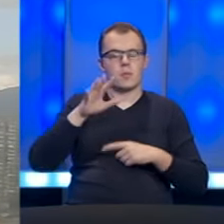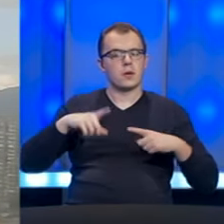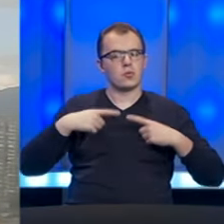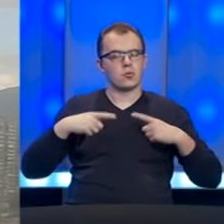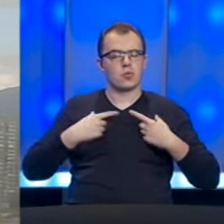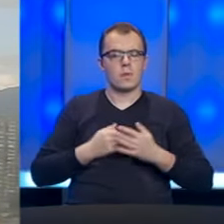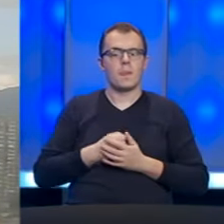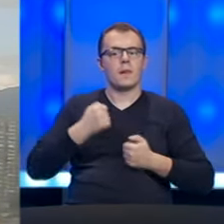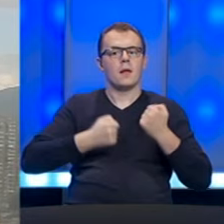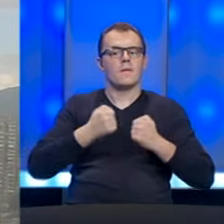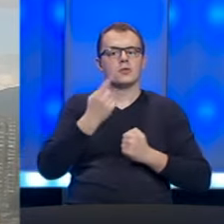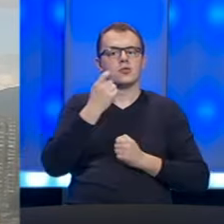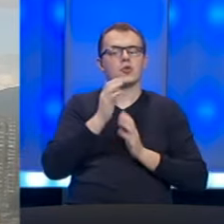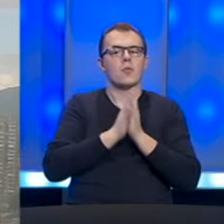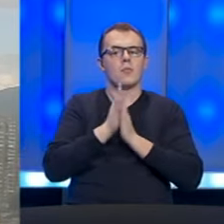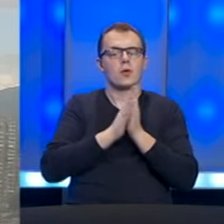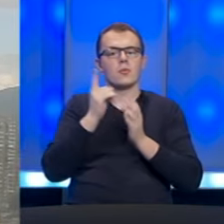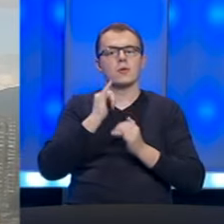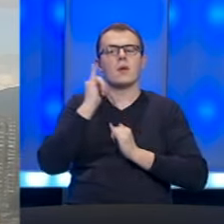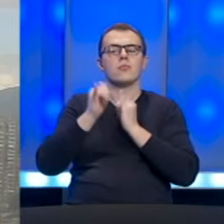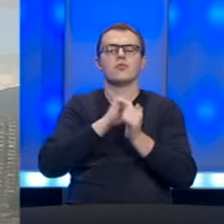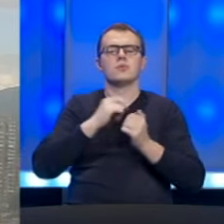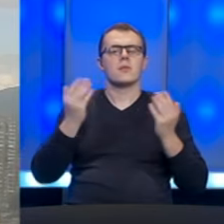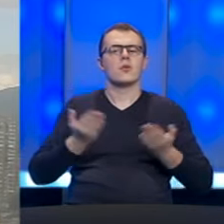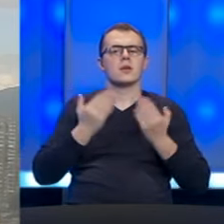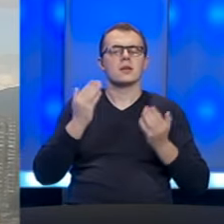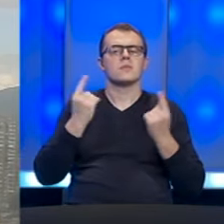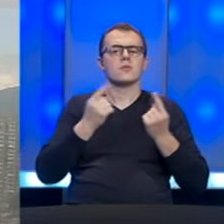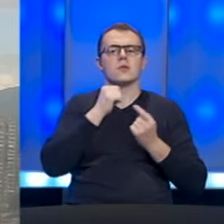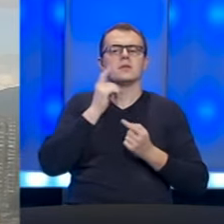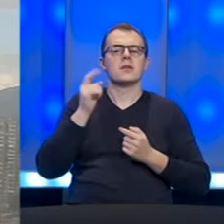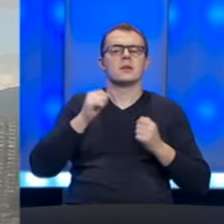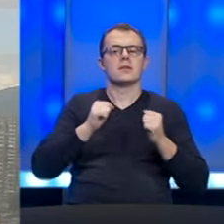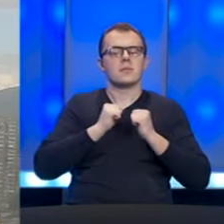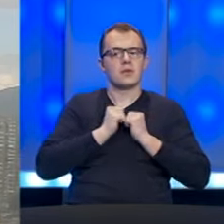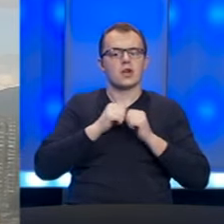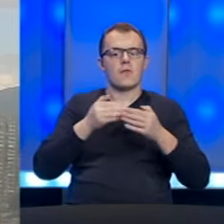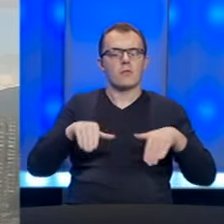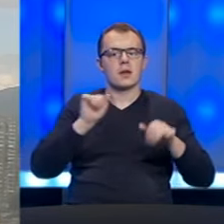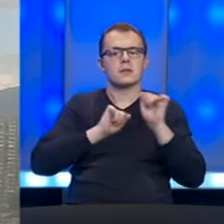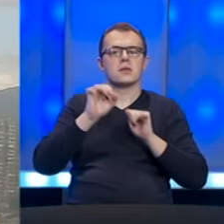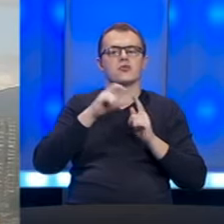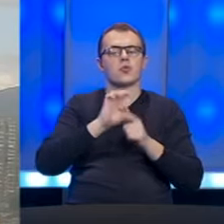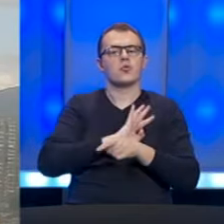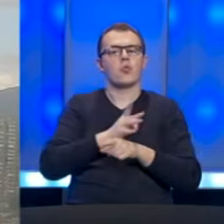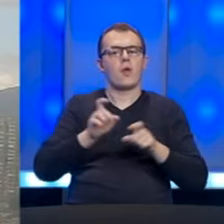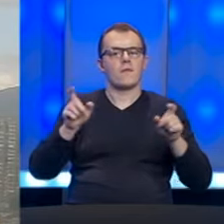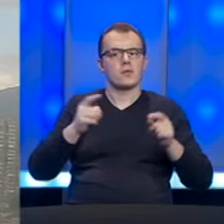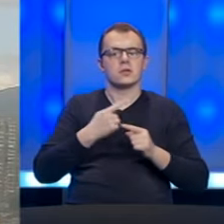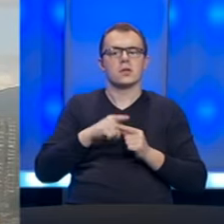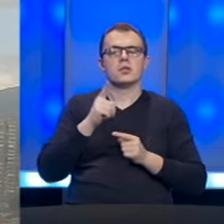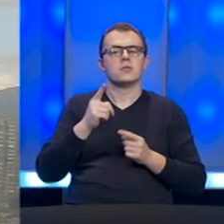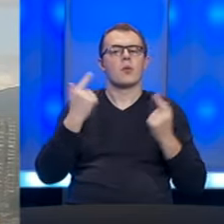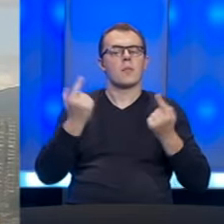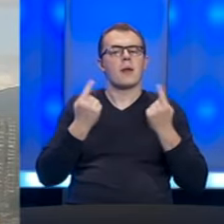ujutro. Vozače još jednom molimo da putuju samo u nužnim situacijama i da se pridržavaju mjera zaštite od koronavirusa. Zbog